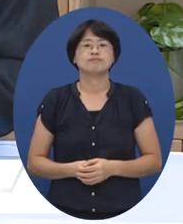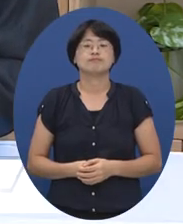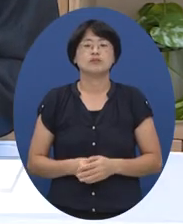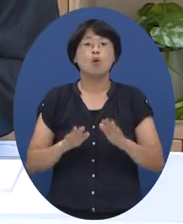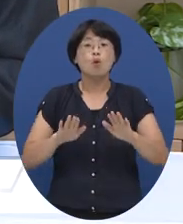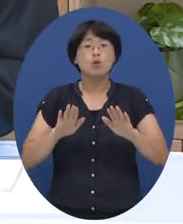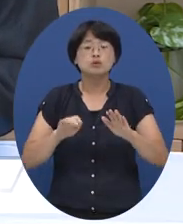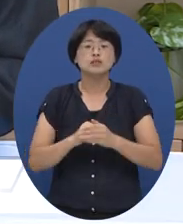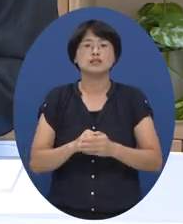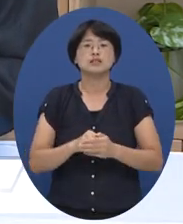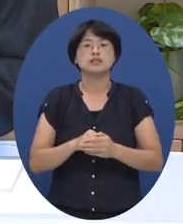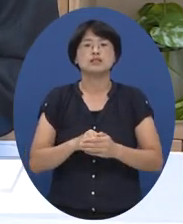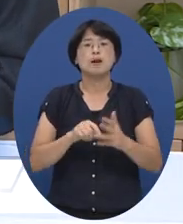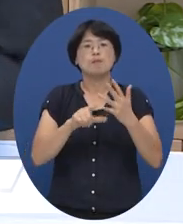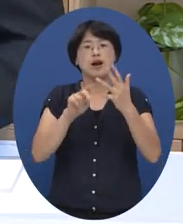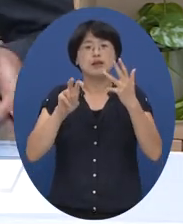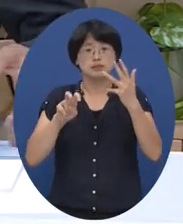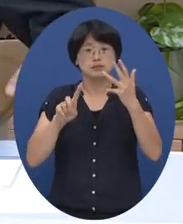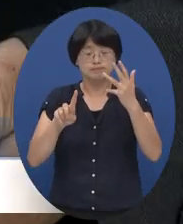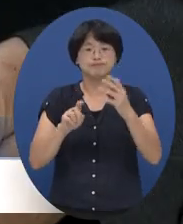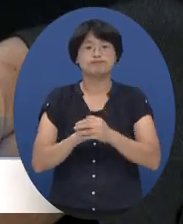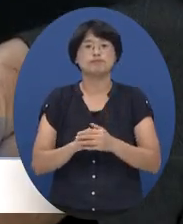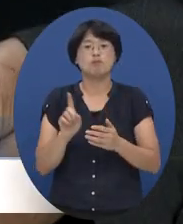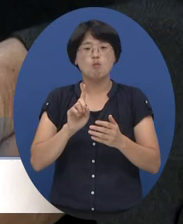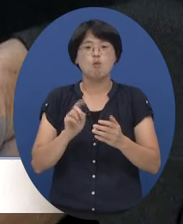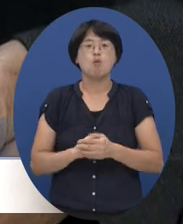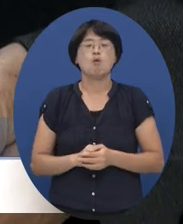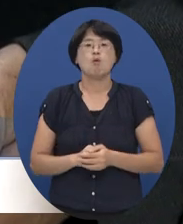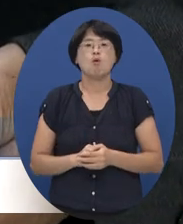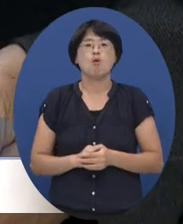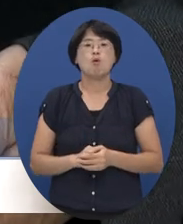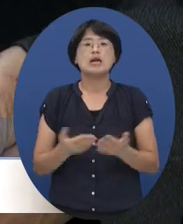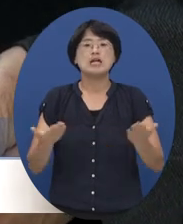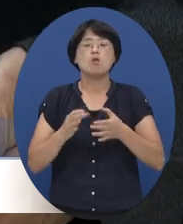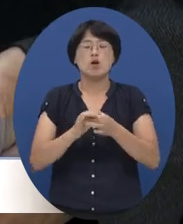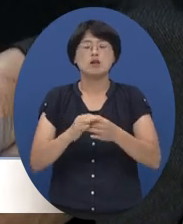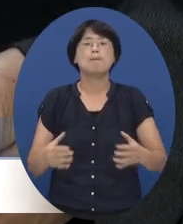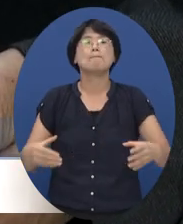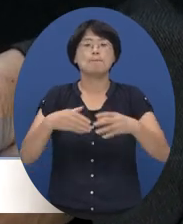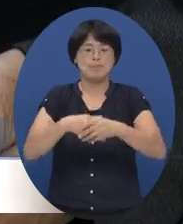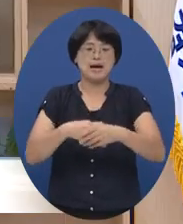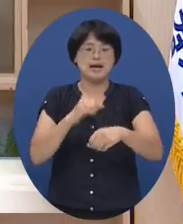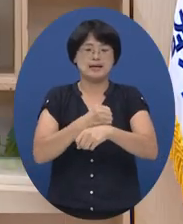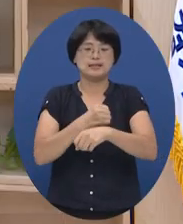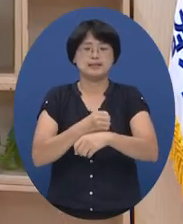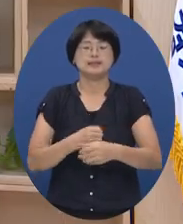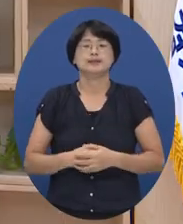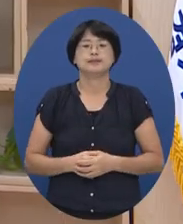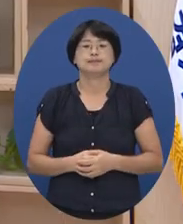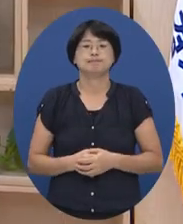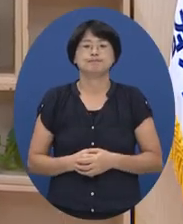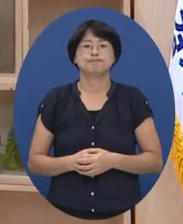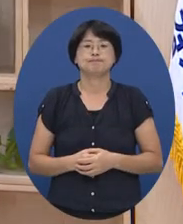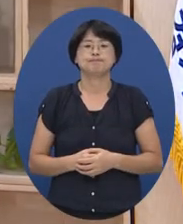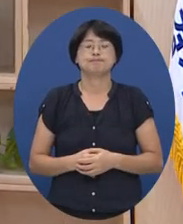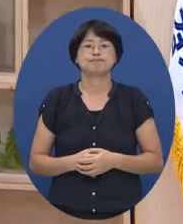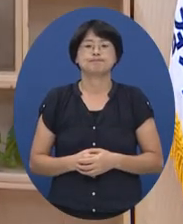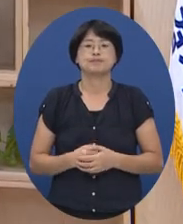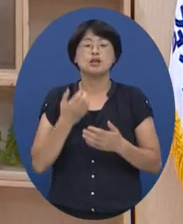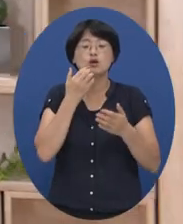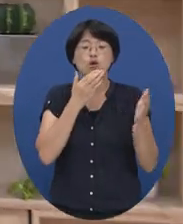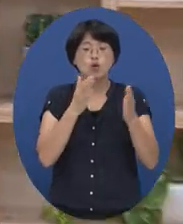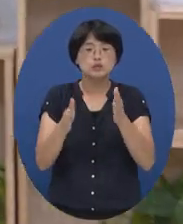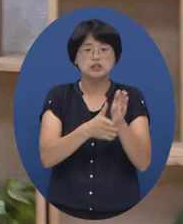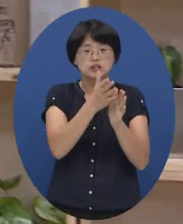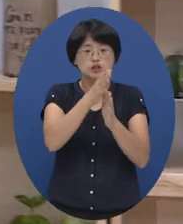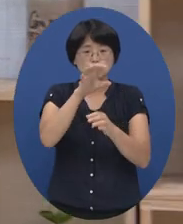20일 오늘 경기도와 오산시가 문화도시 지정과 관련해 업무 협약을 맺고 함께 노력하겠다는 뜻을 밝혔습니다. 경기도 내